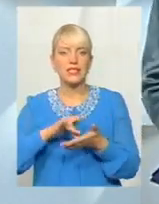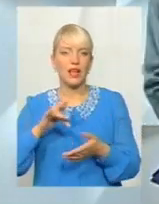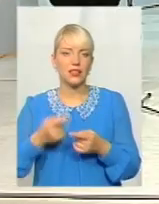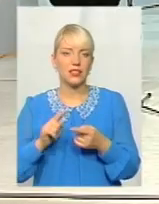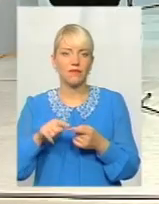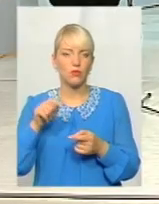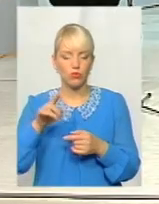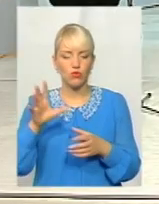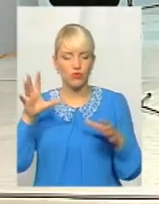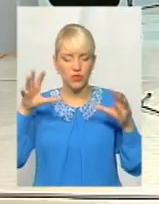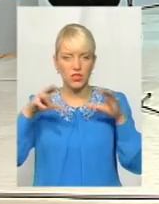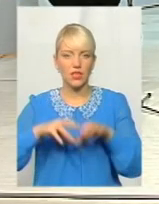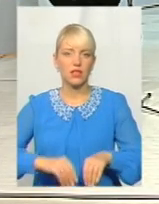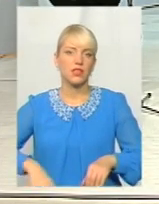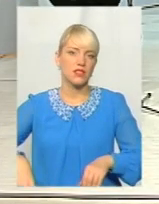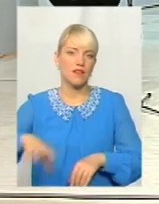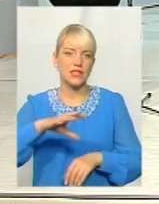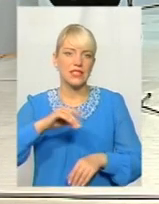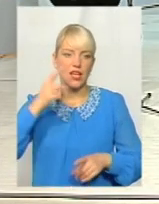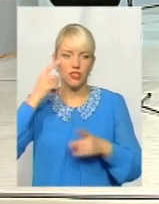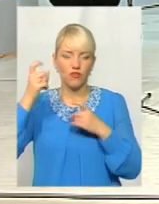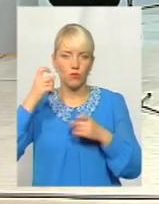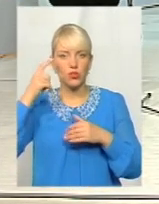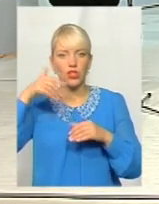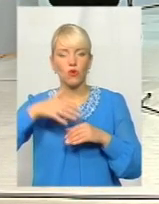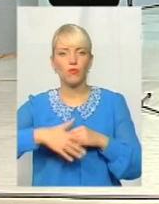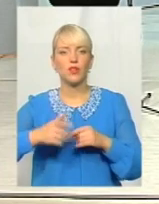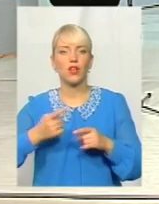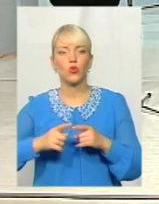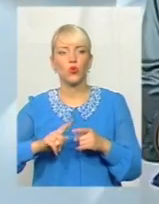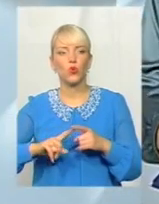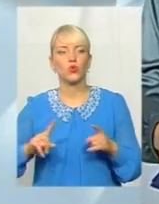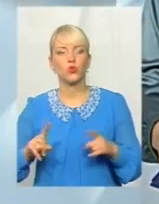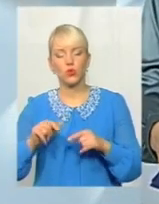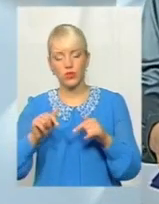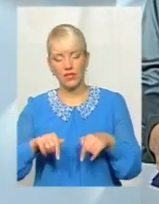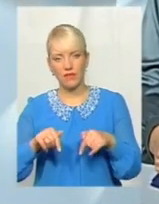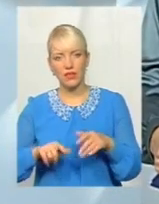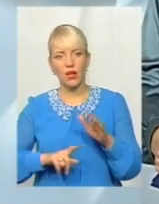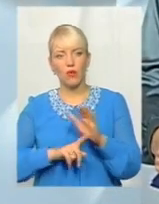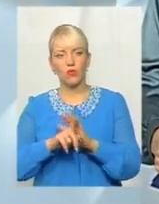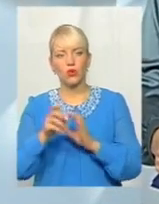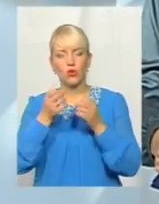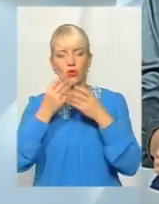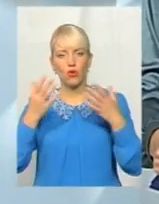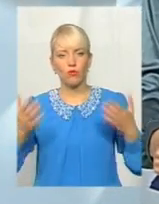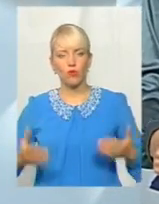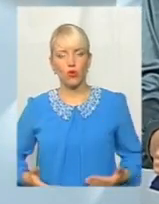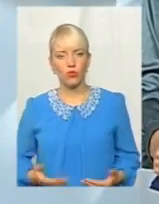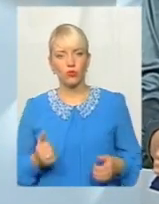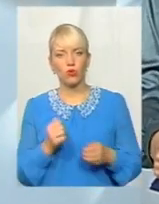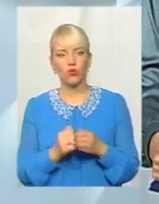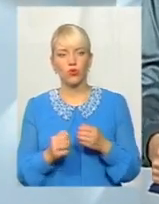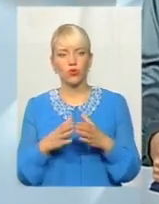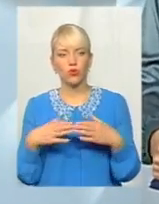має стікатися і вся інформація, і розуміння того, що звідси починається добробут кожної родини.